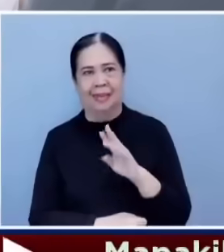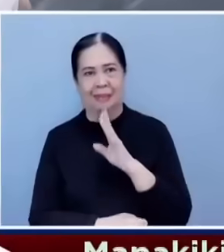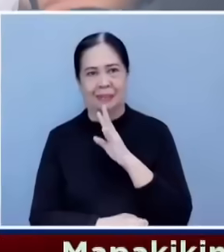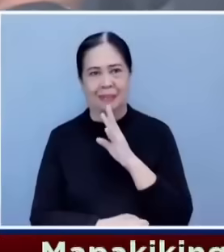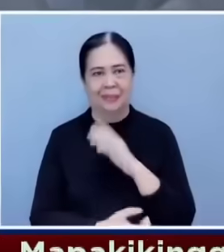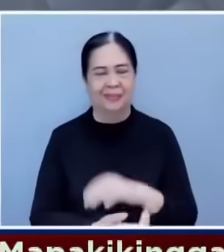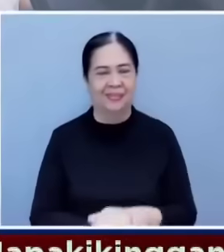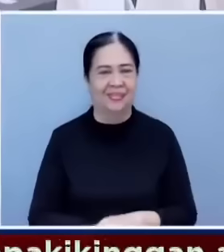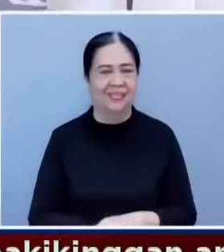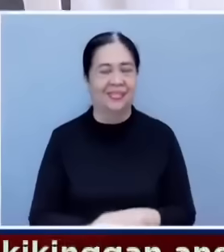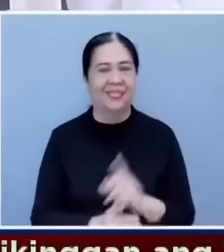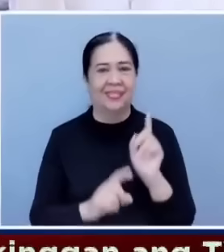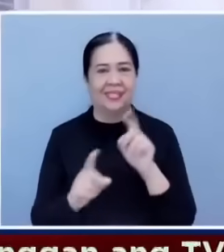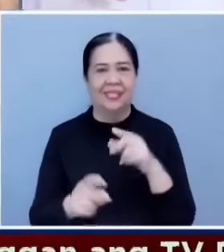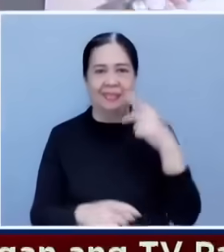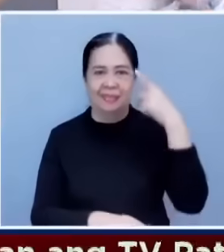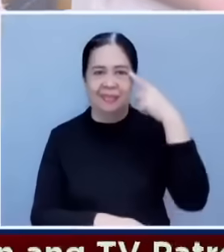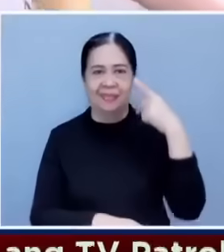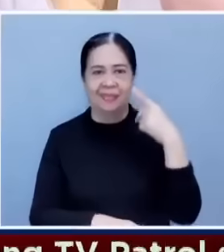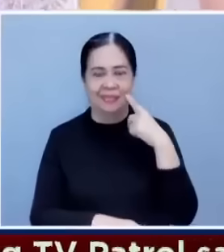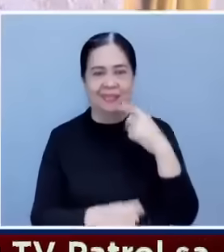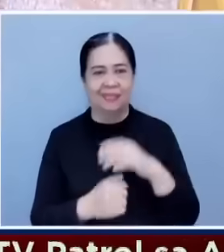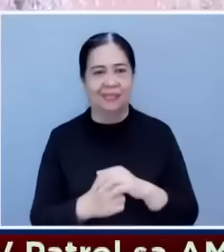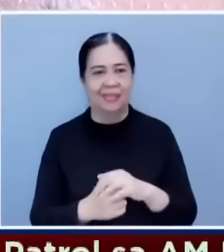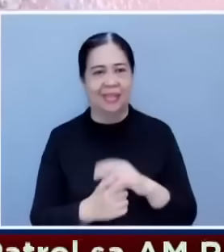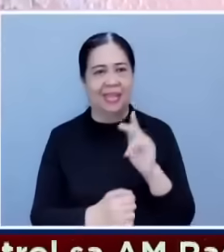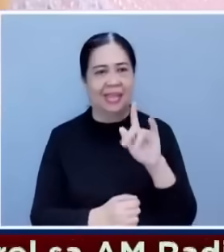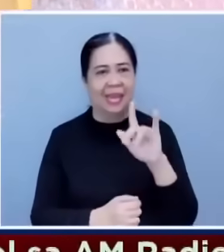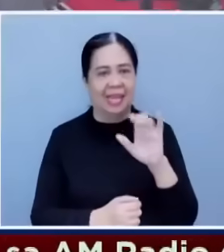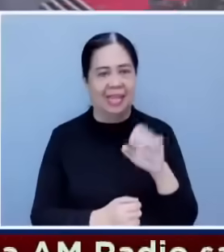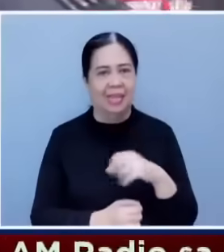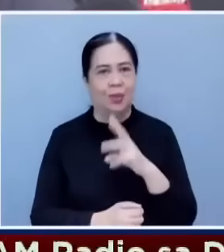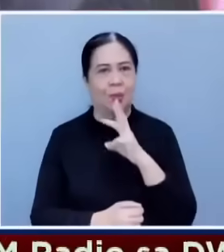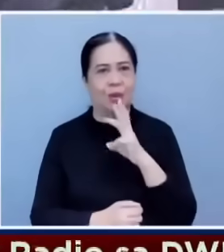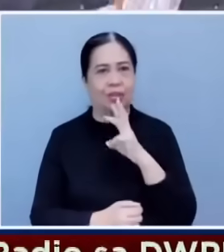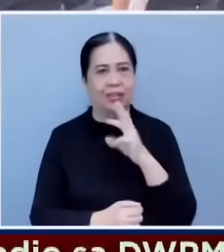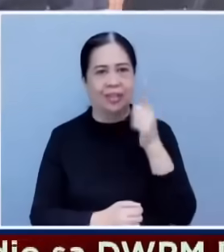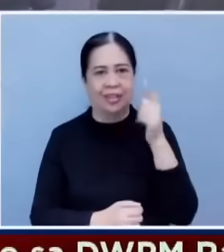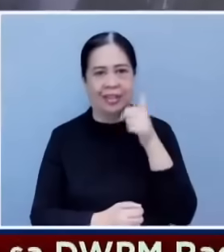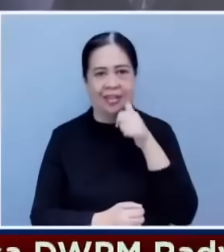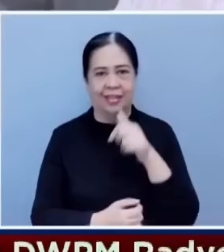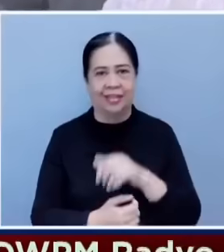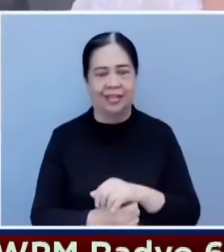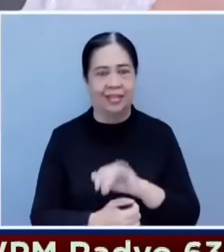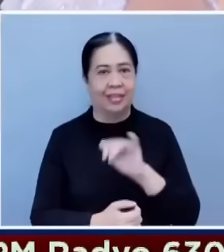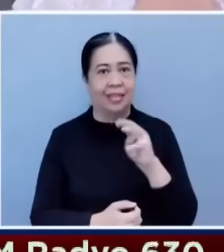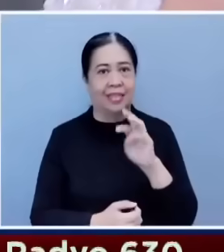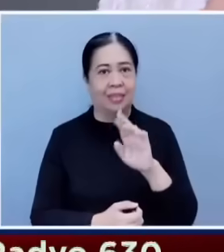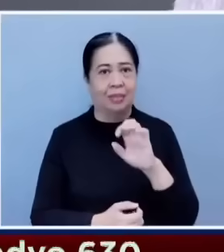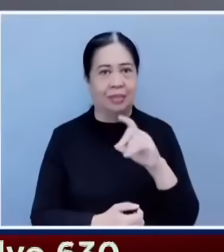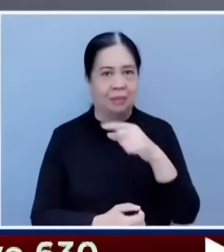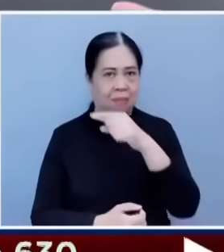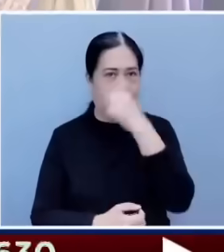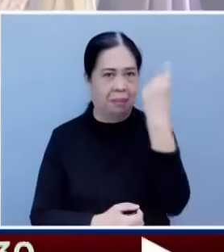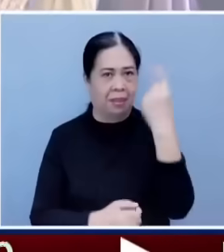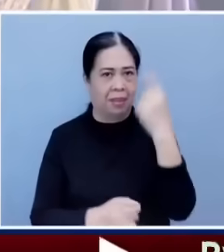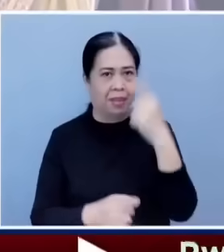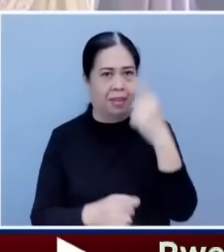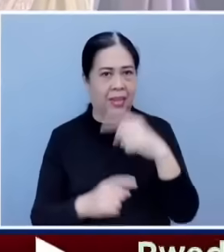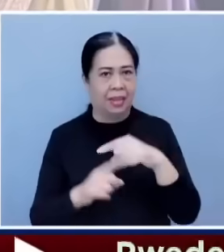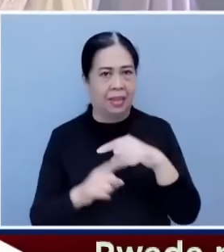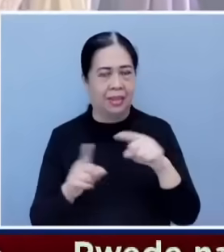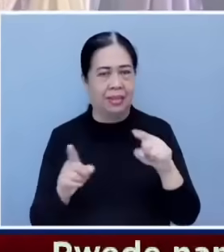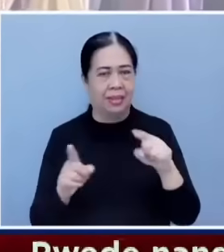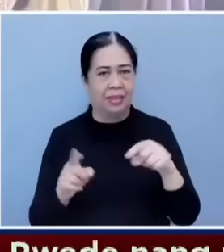Dumulo rin si Piolo Pascual, Kylie Versosa bilang water goddess, James Reed na naka-all black bilang Hades, at